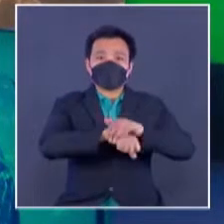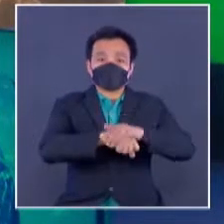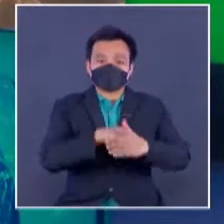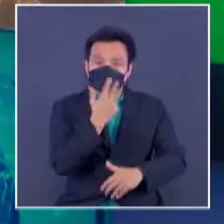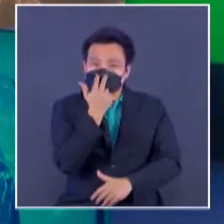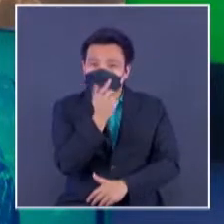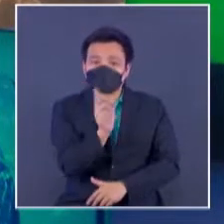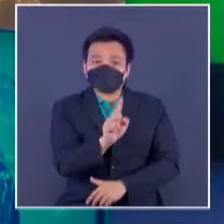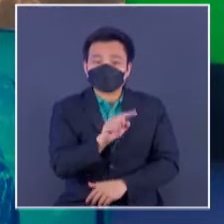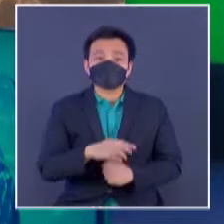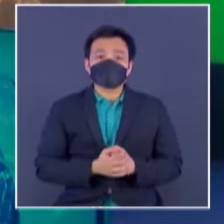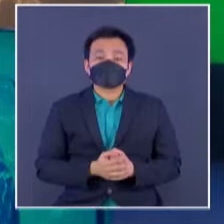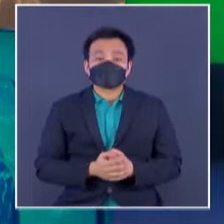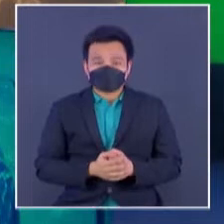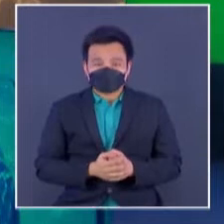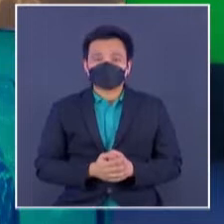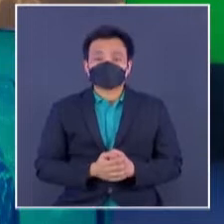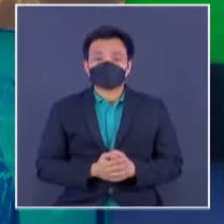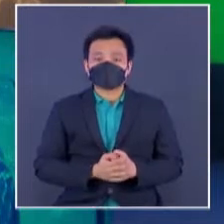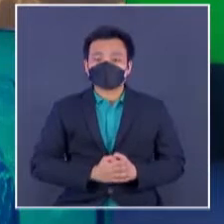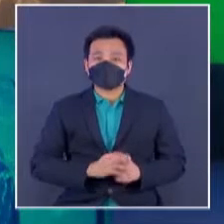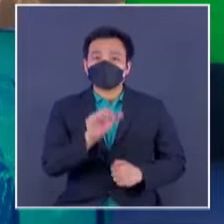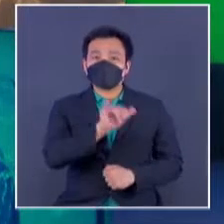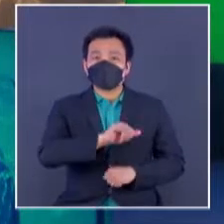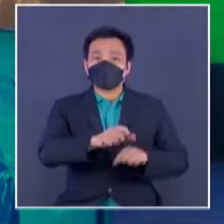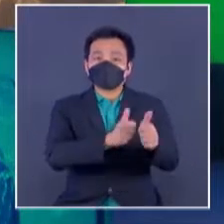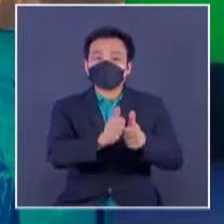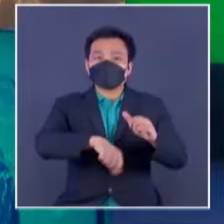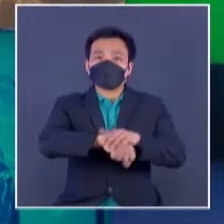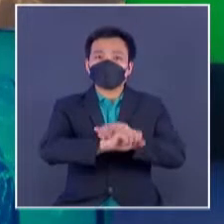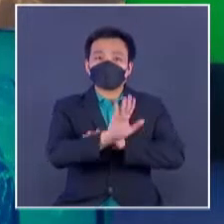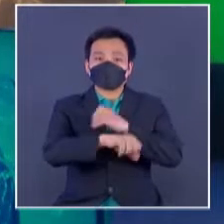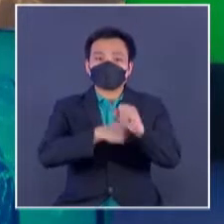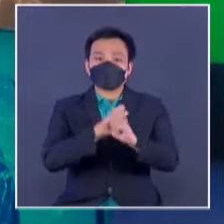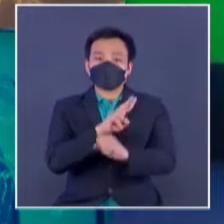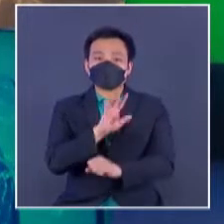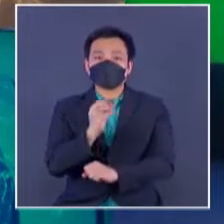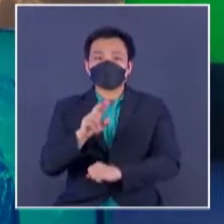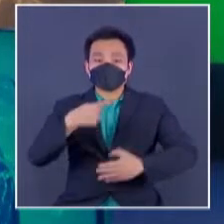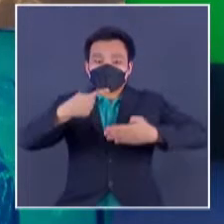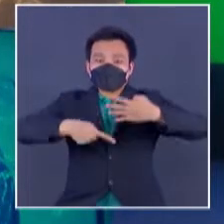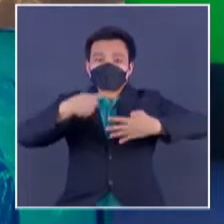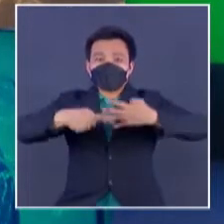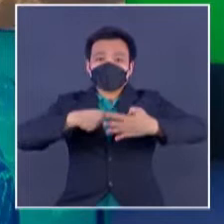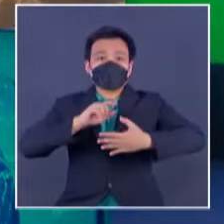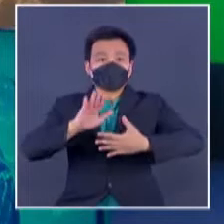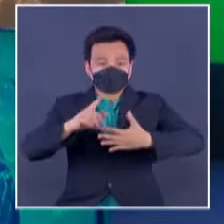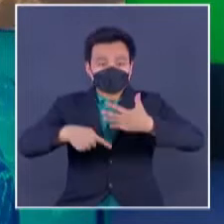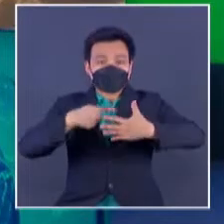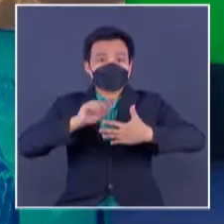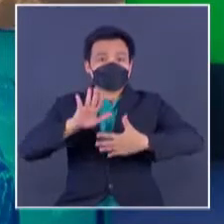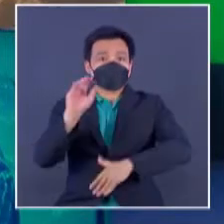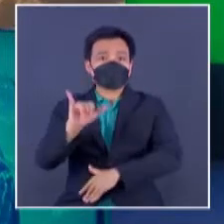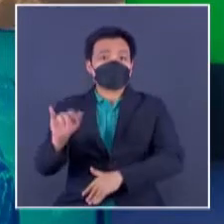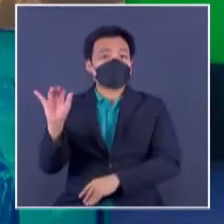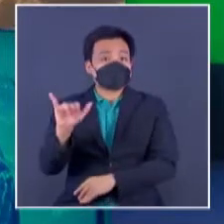ฮะนั่นคือ European Preseason Club 2021ครับเป็นการจัดการแข่งขันฟุตบอลนะครับก่อนที่จะเปิดลีกซึ่งทาง Monomax ได้รับลิขสิ